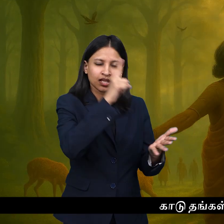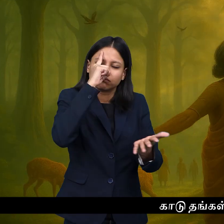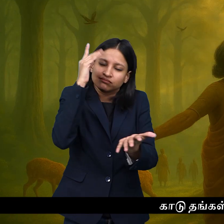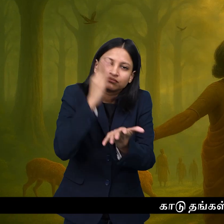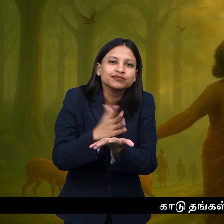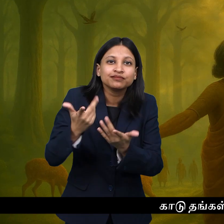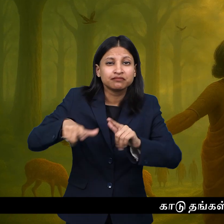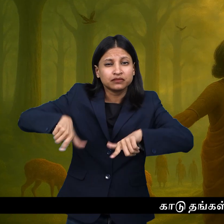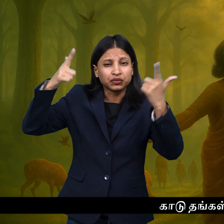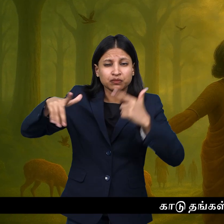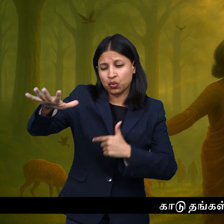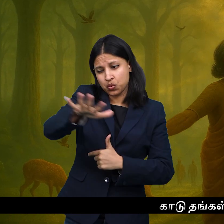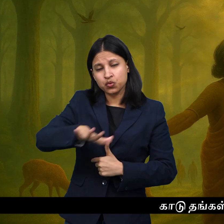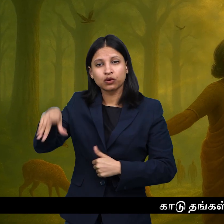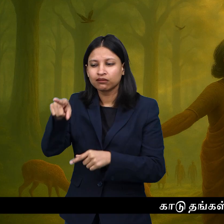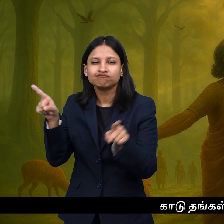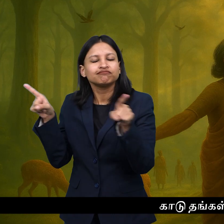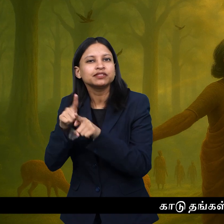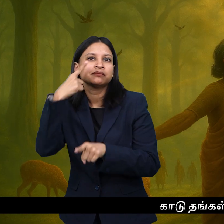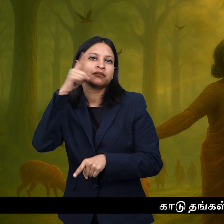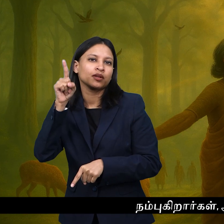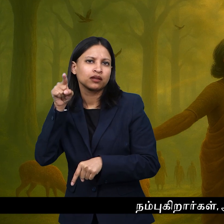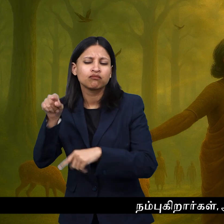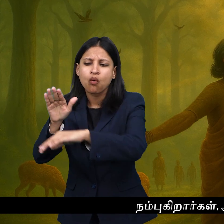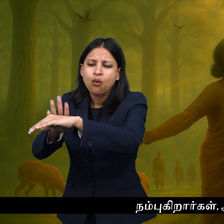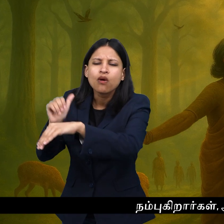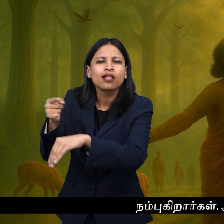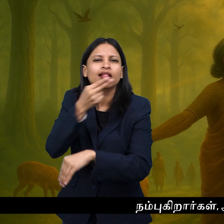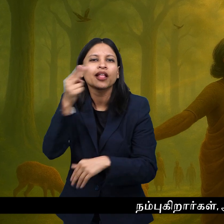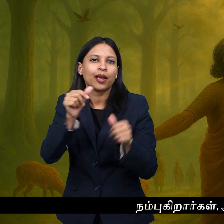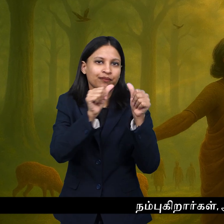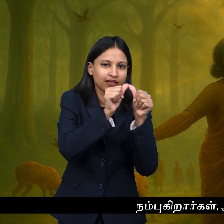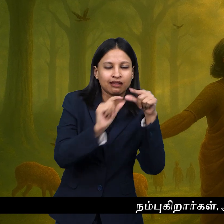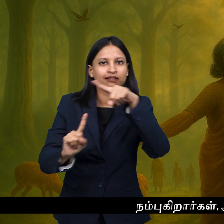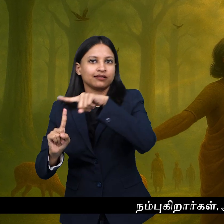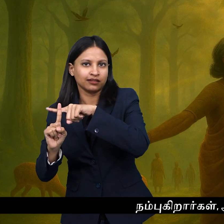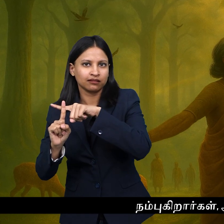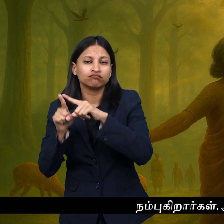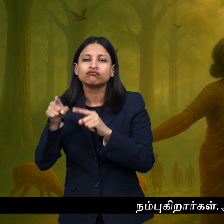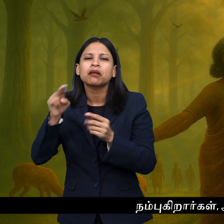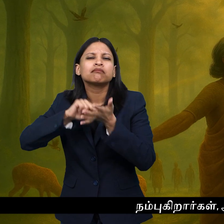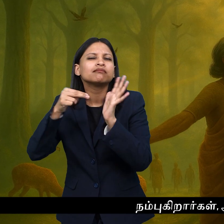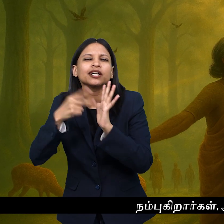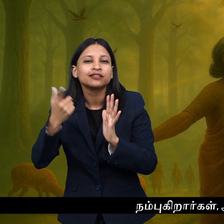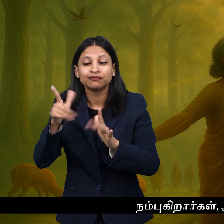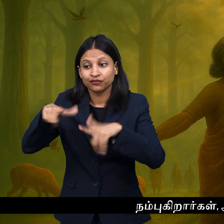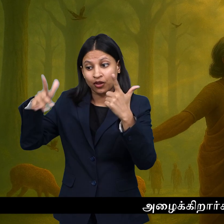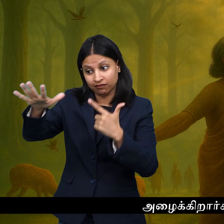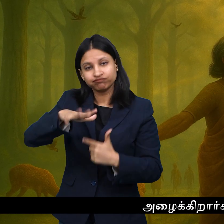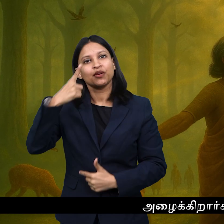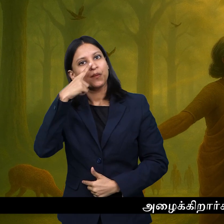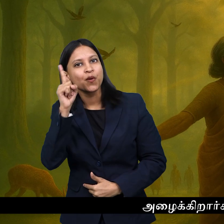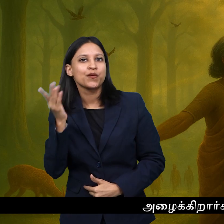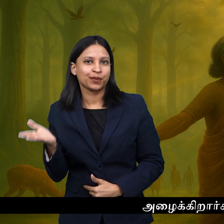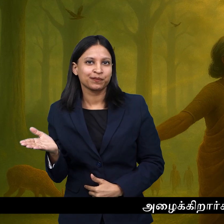காடு தங்கள் தாய் என்று அவர்கள் நம்புகிறார்கள். அதை அடவி தள்ளி என்று அழைக்கிறார்கள்,